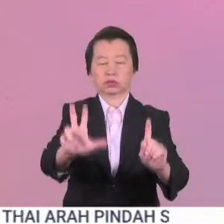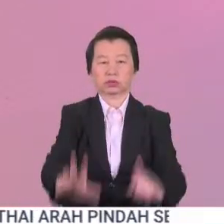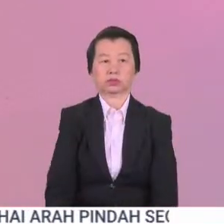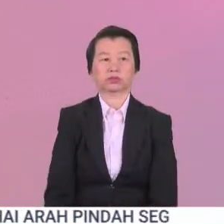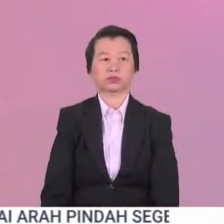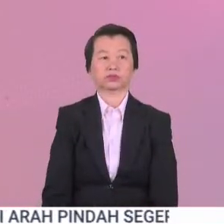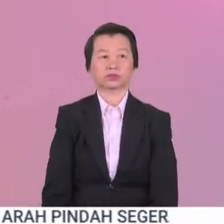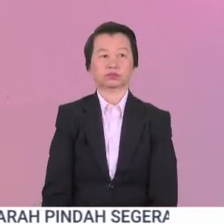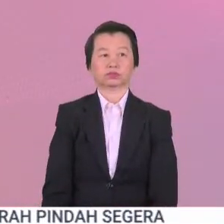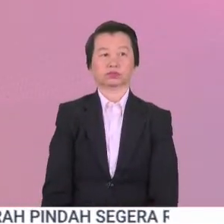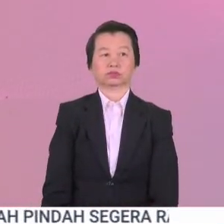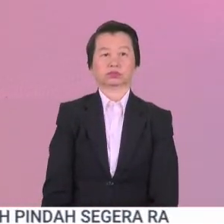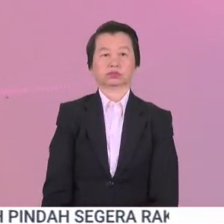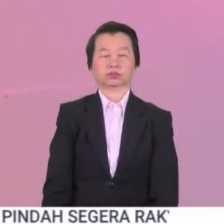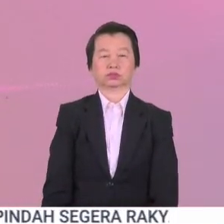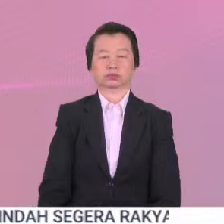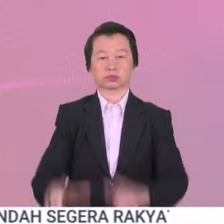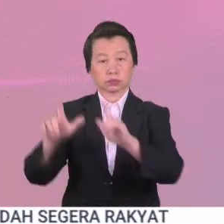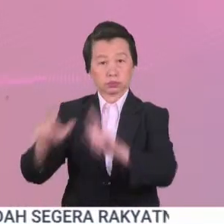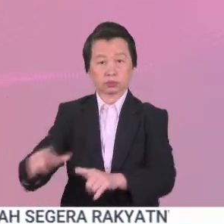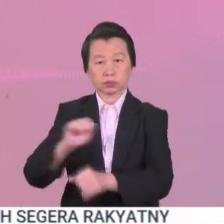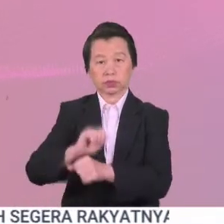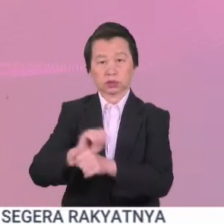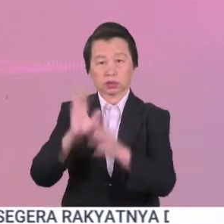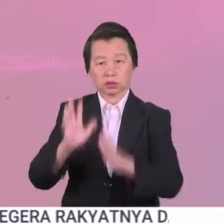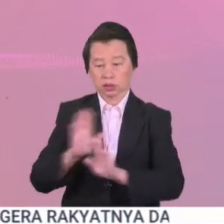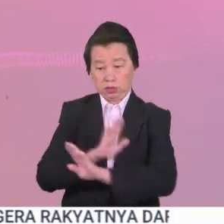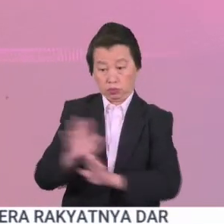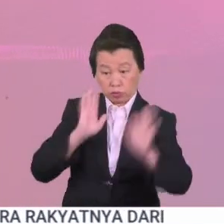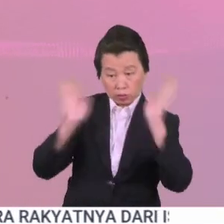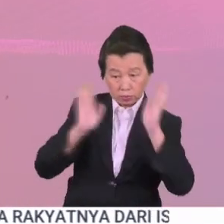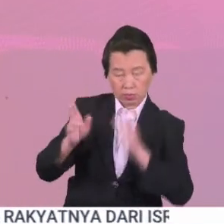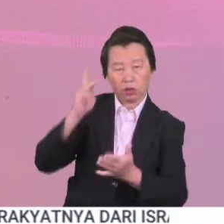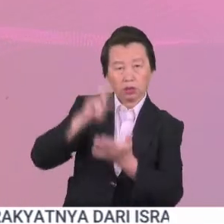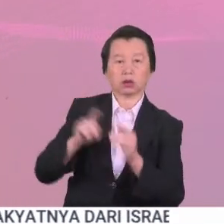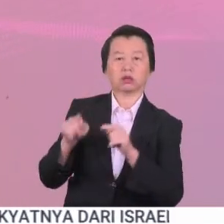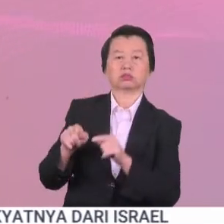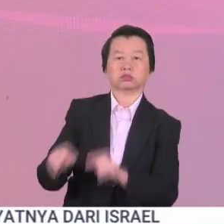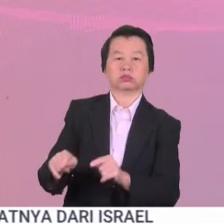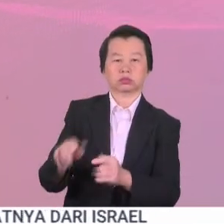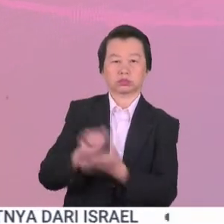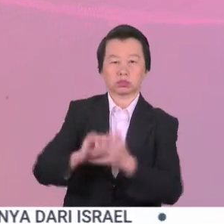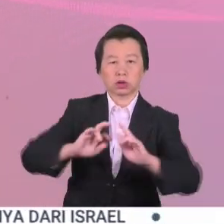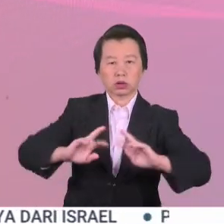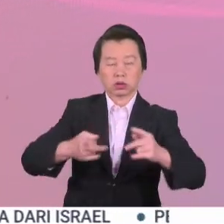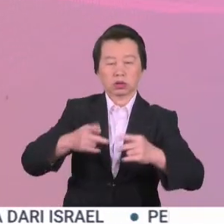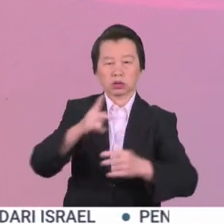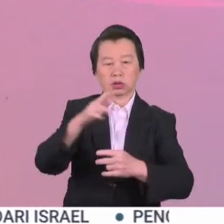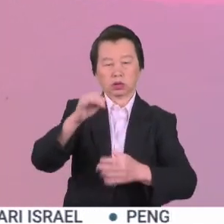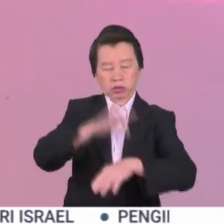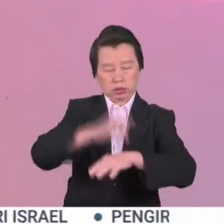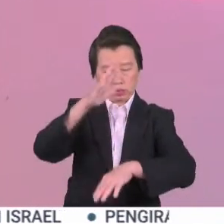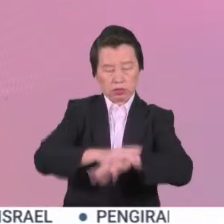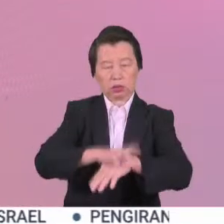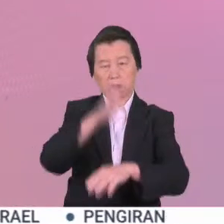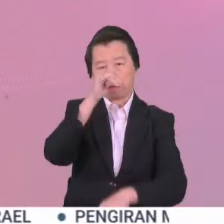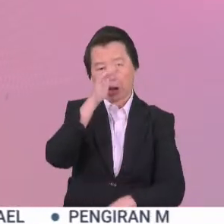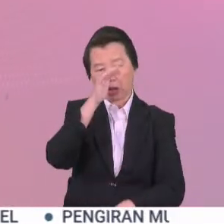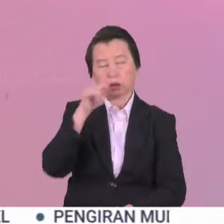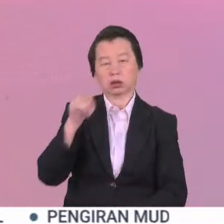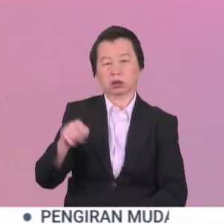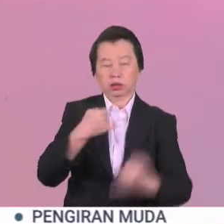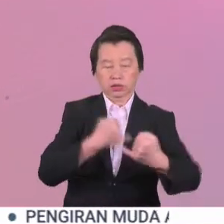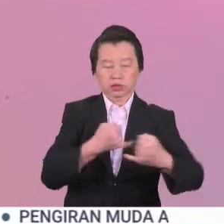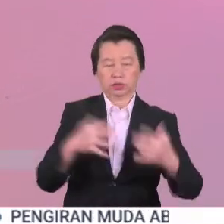103 sementara itu penempatan pekerja warga asing dikenal pasti antara penyumbang peningkatan kes demam denggi di Melaka suungan